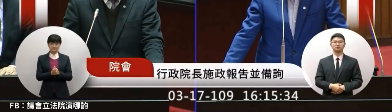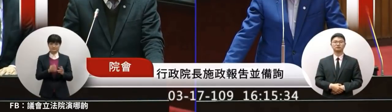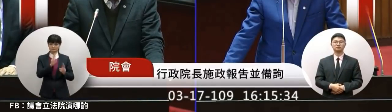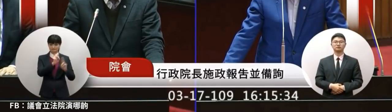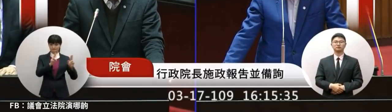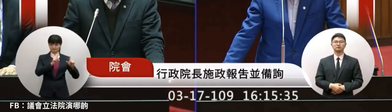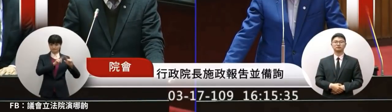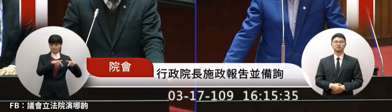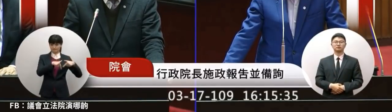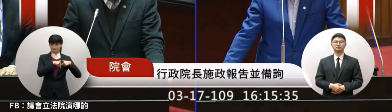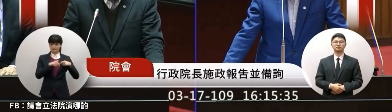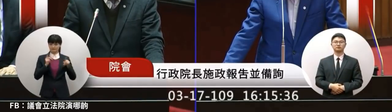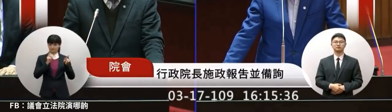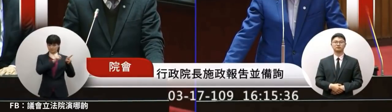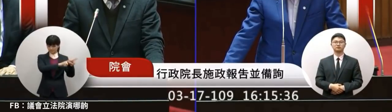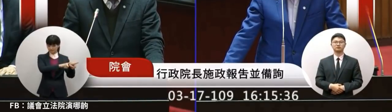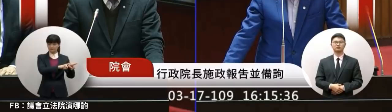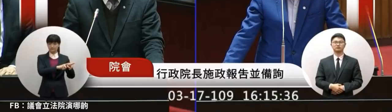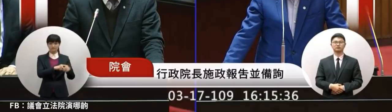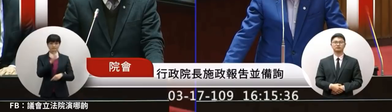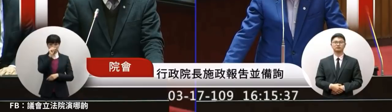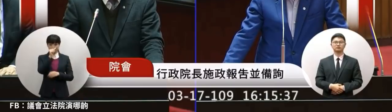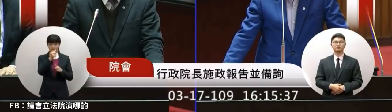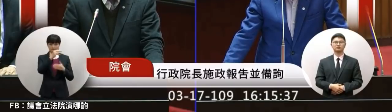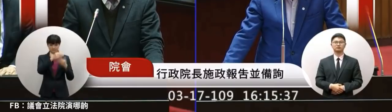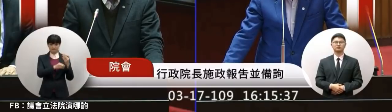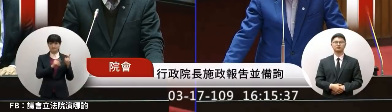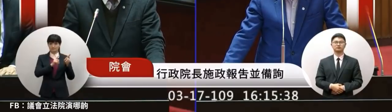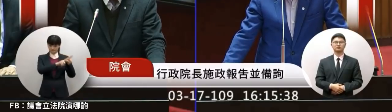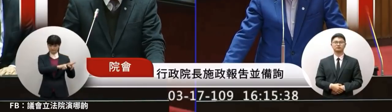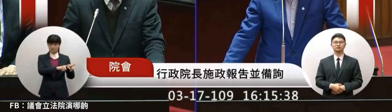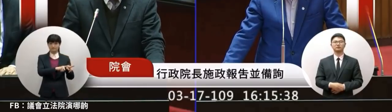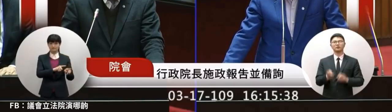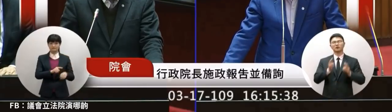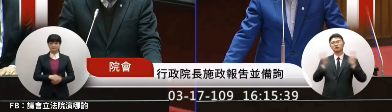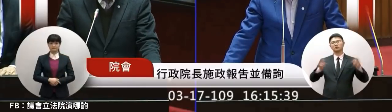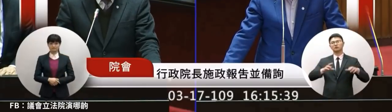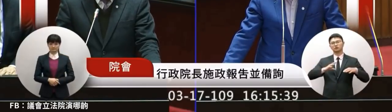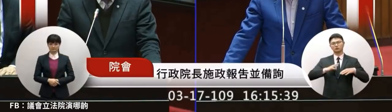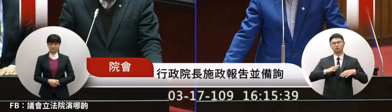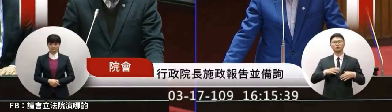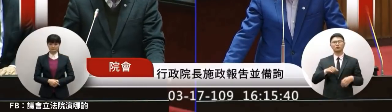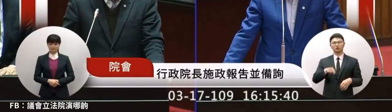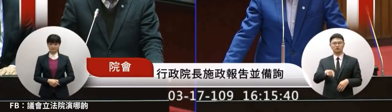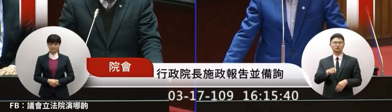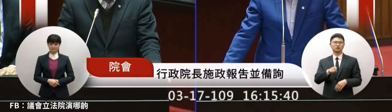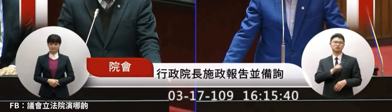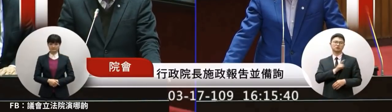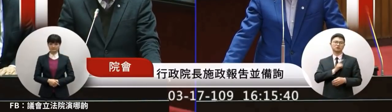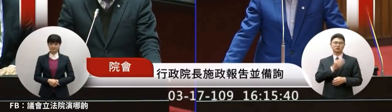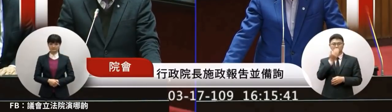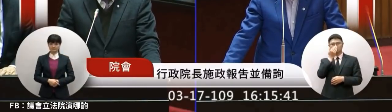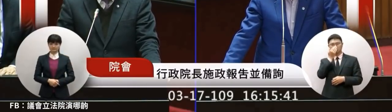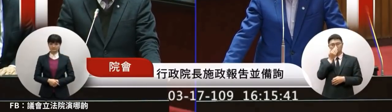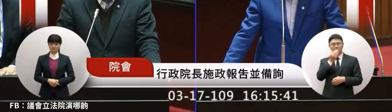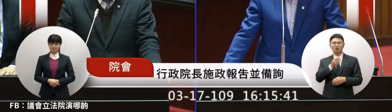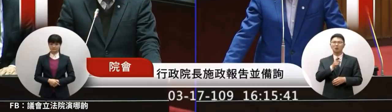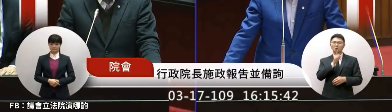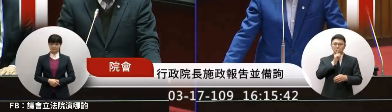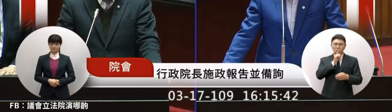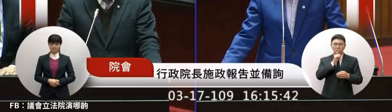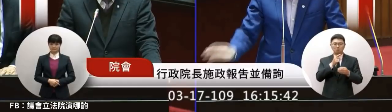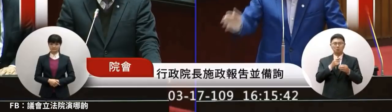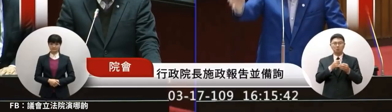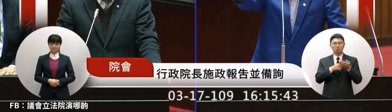挥官，依照特别条例的昨天所进行。 指挥官也没有也不敢这样子讲哦，他也没有很明确的